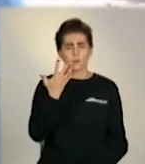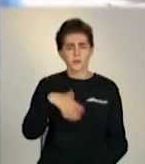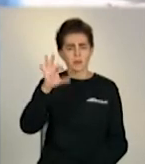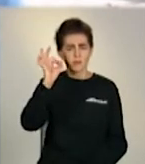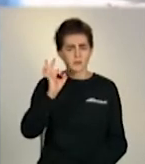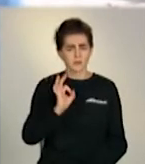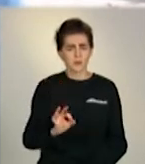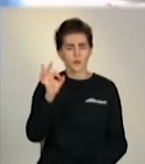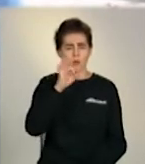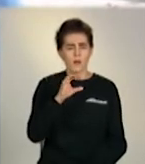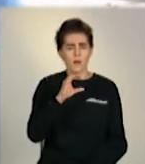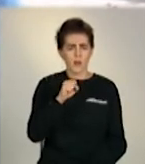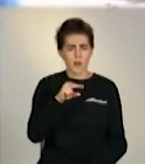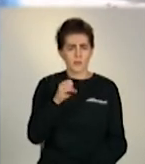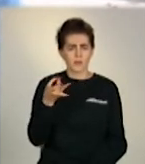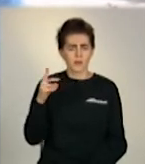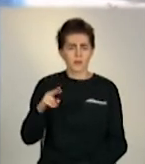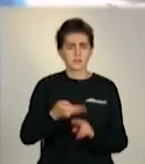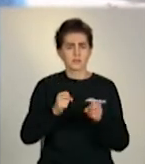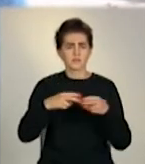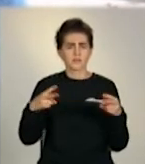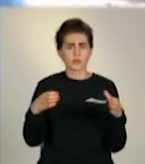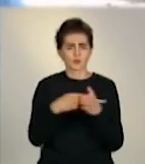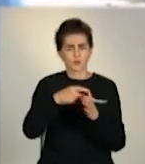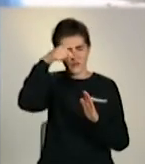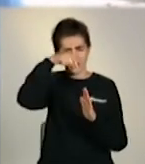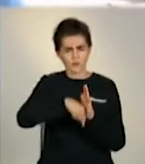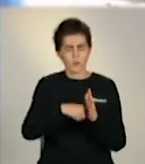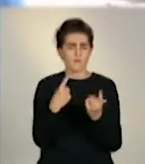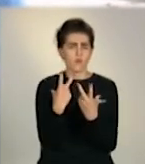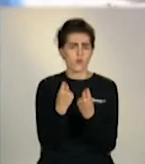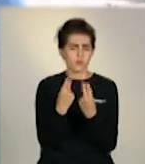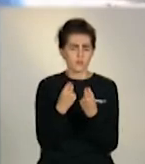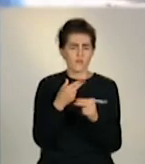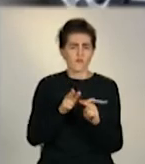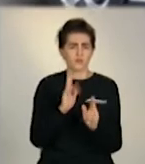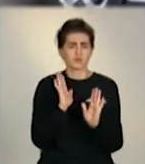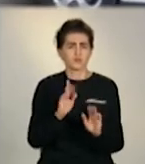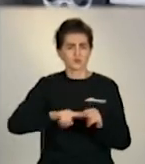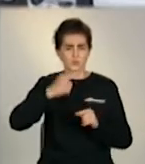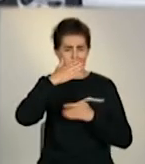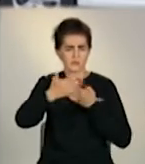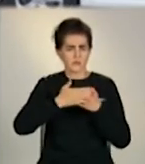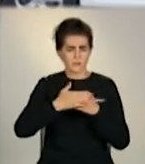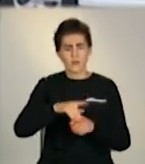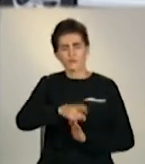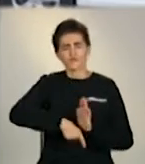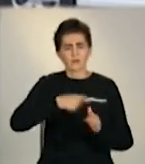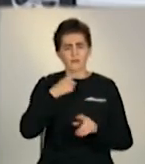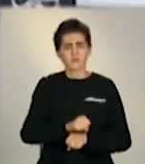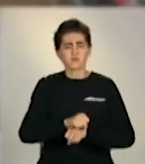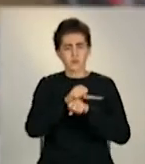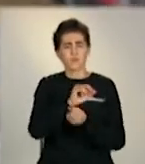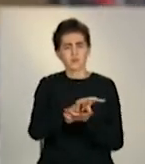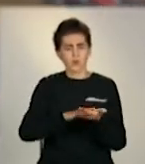50% апреля для промгрупи підземних. Обіцяють, от-от. Шахтарі кажуть, протест триватиме